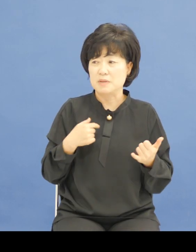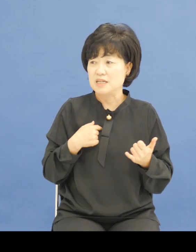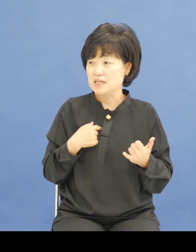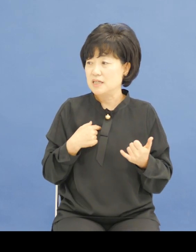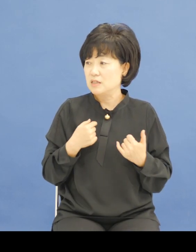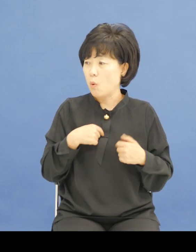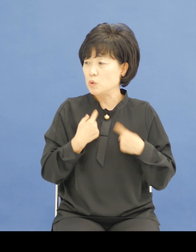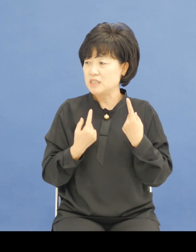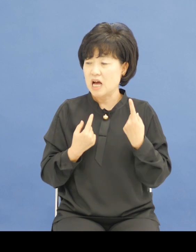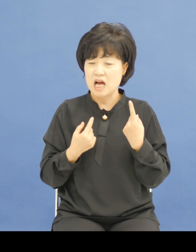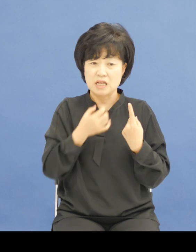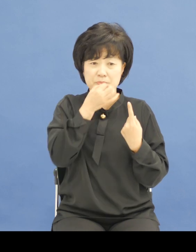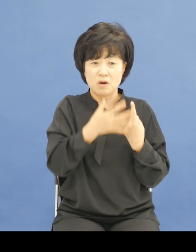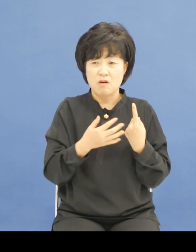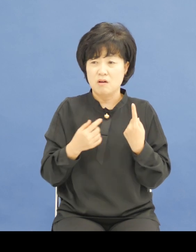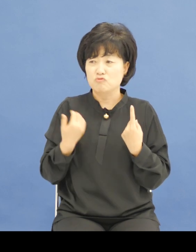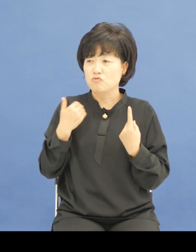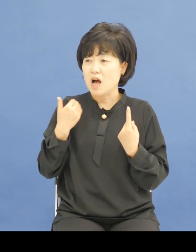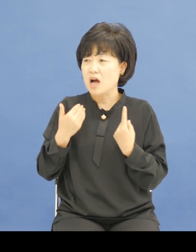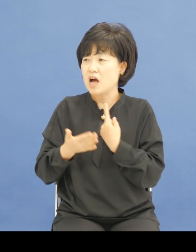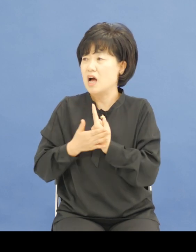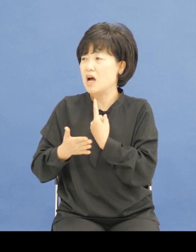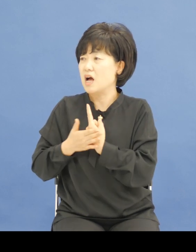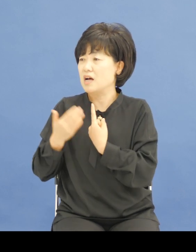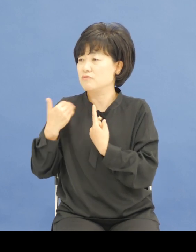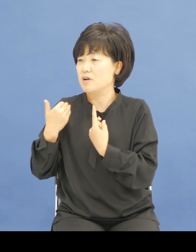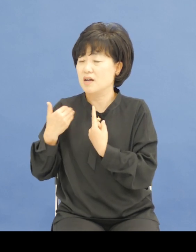싶고 이제 제가 혼자 감당하기도 어렵고 그러는데